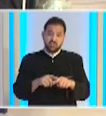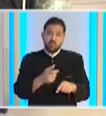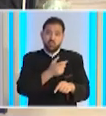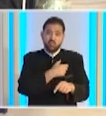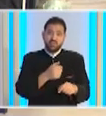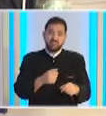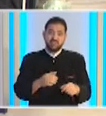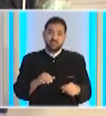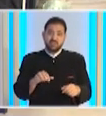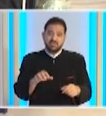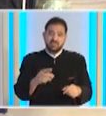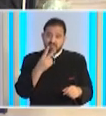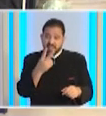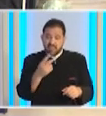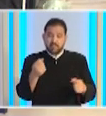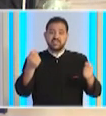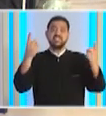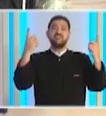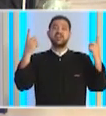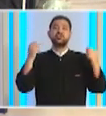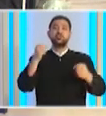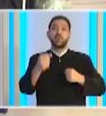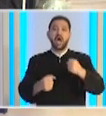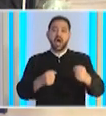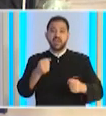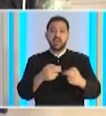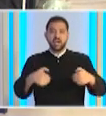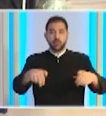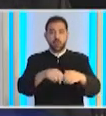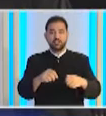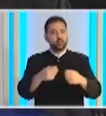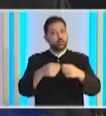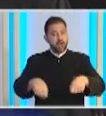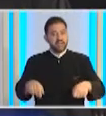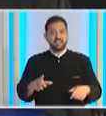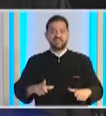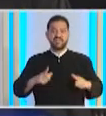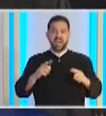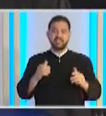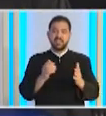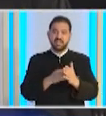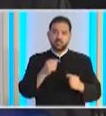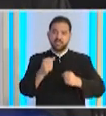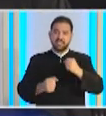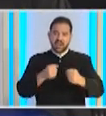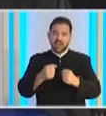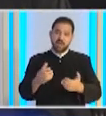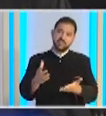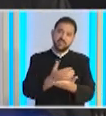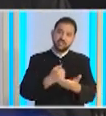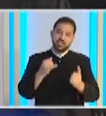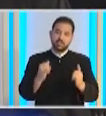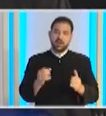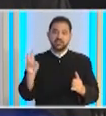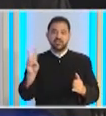a virtuții. Virtuțile nu pot să cunoască un proces de stagnare. Ele trebuie să crească, ele trebuie să desăvârșească